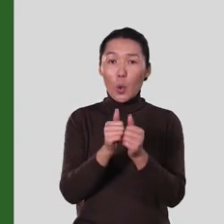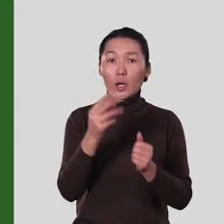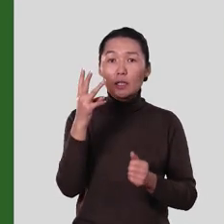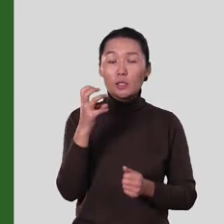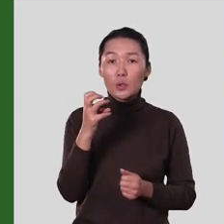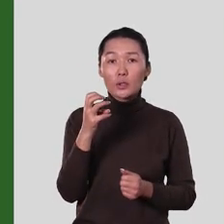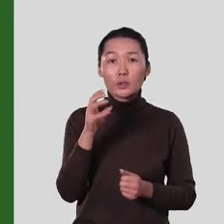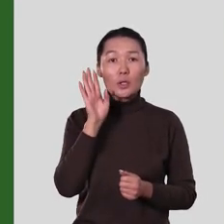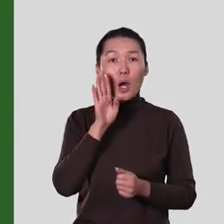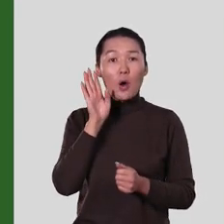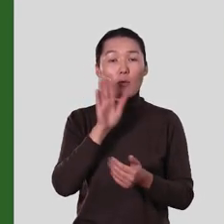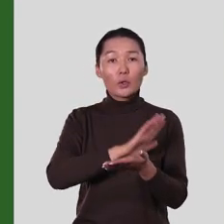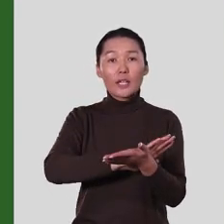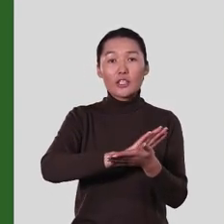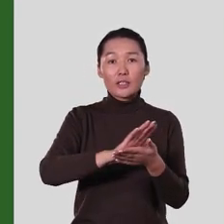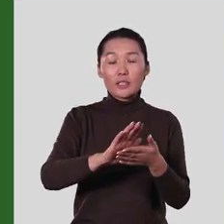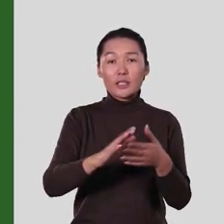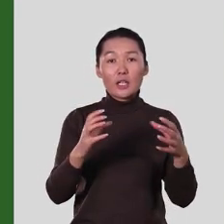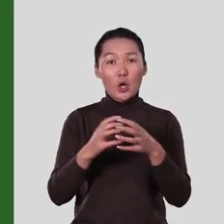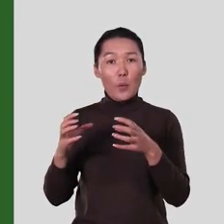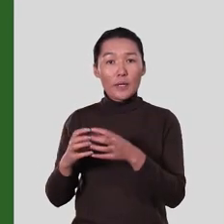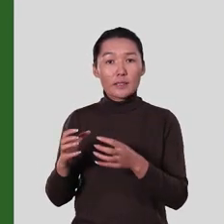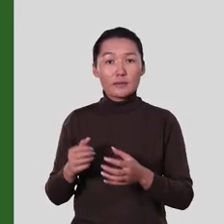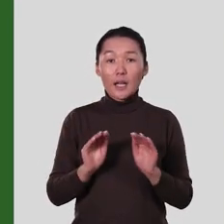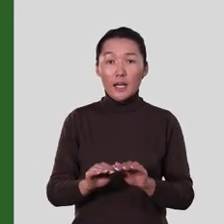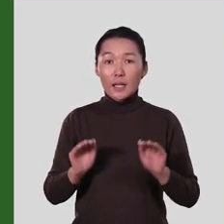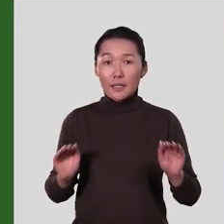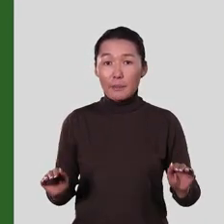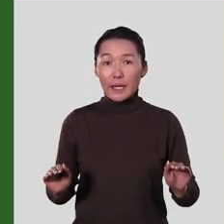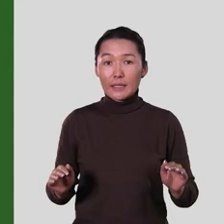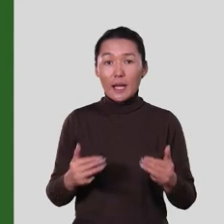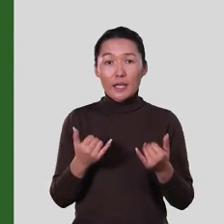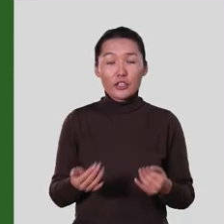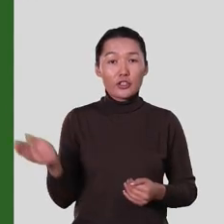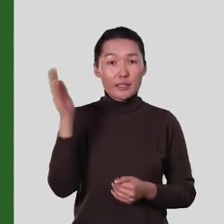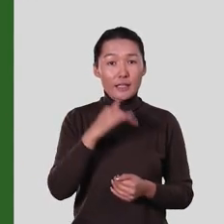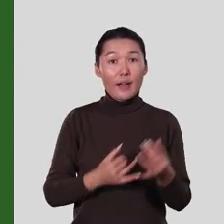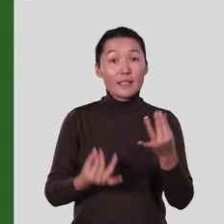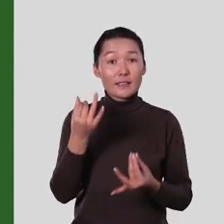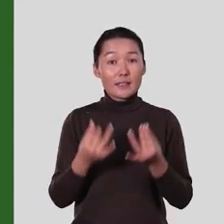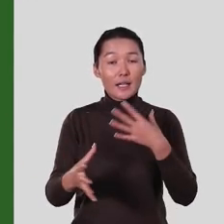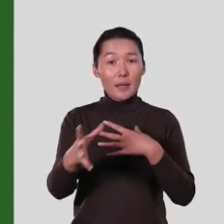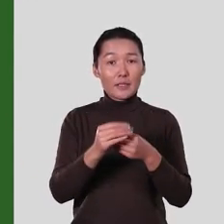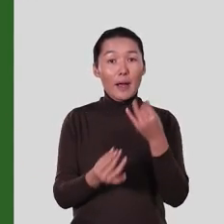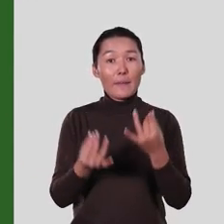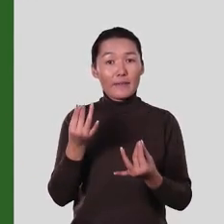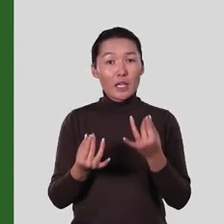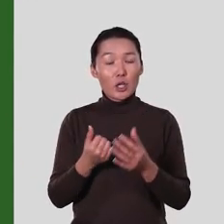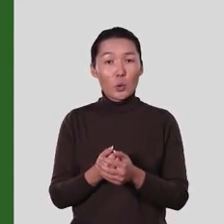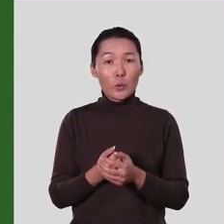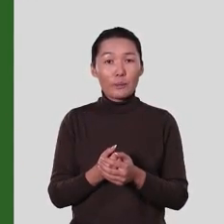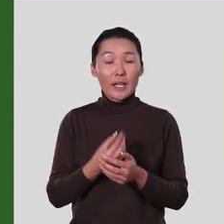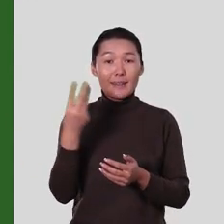300 водоочистительных комплексов. Ребята, а сейчас давайте сыграем с вами в игру